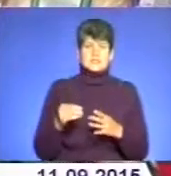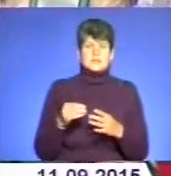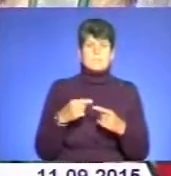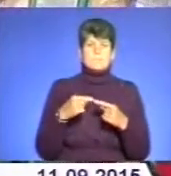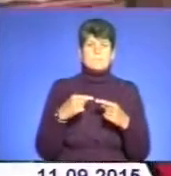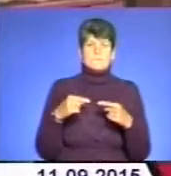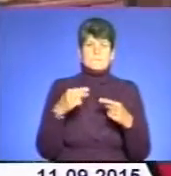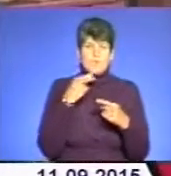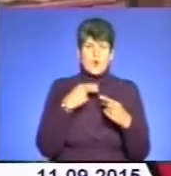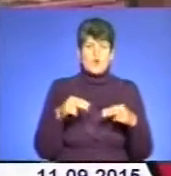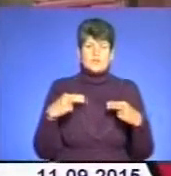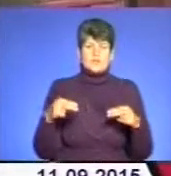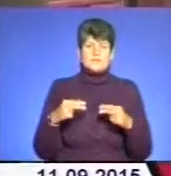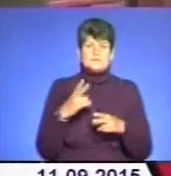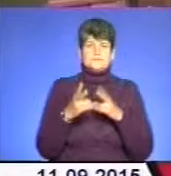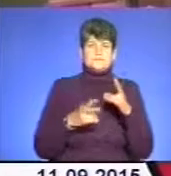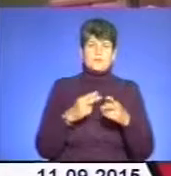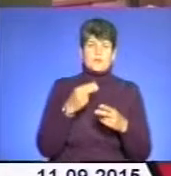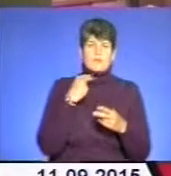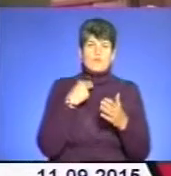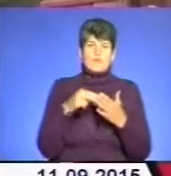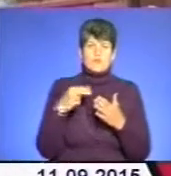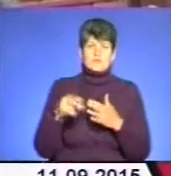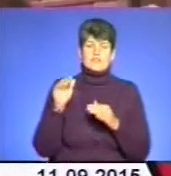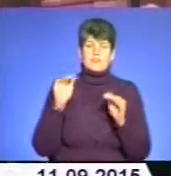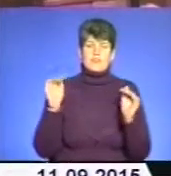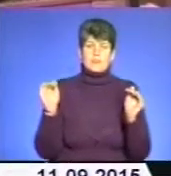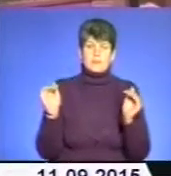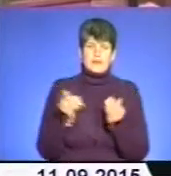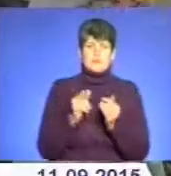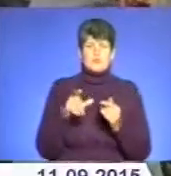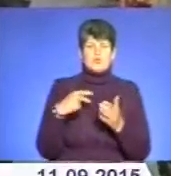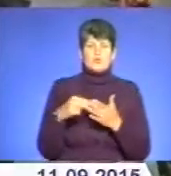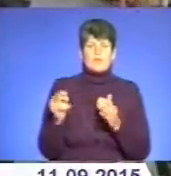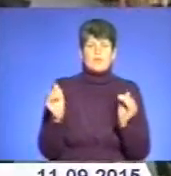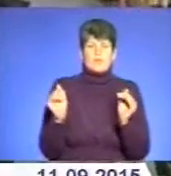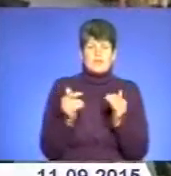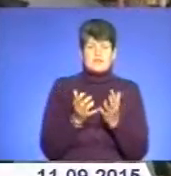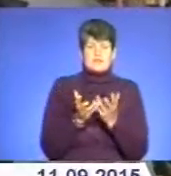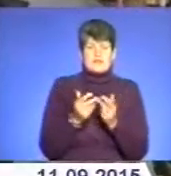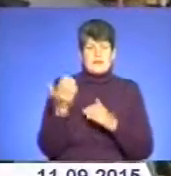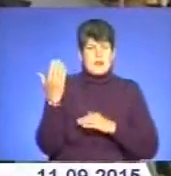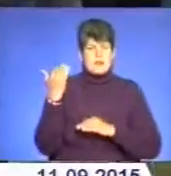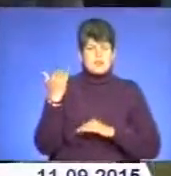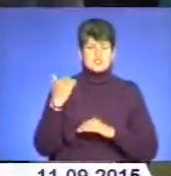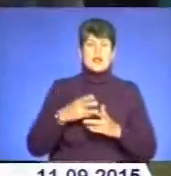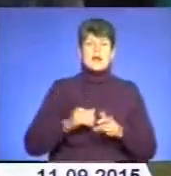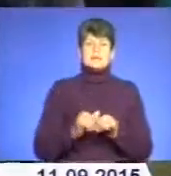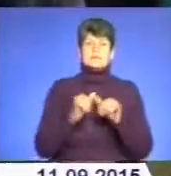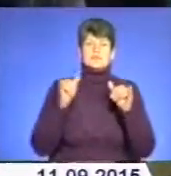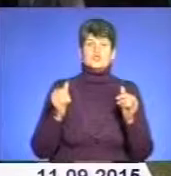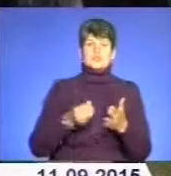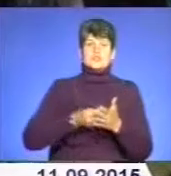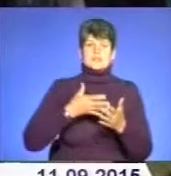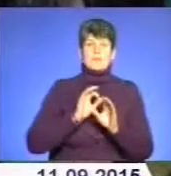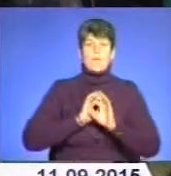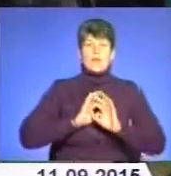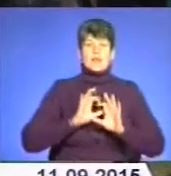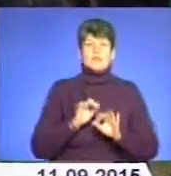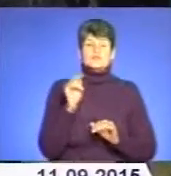скаржаться, покупців менше. Та й люди купують у значно менших кількостях, ніж раніше. А зростання цін